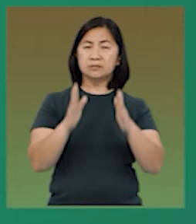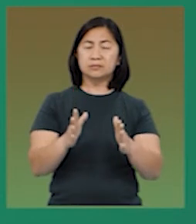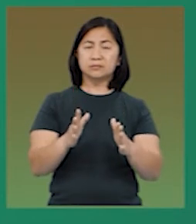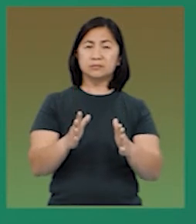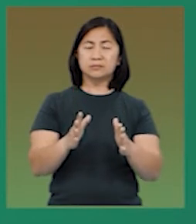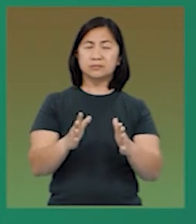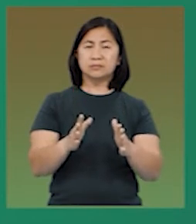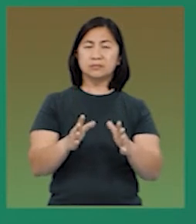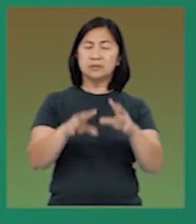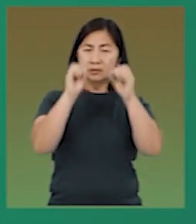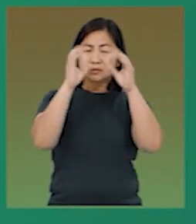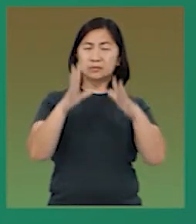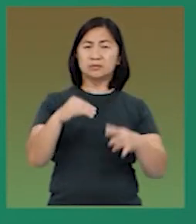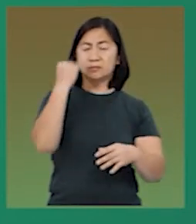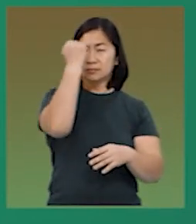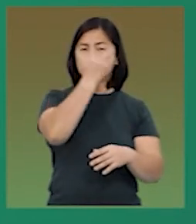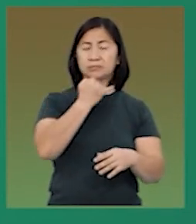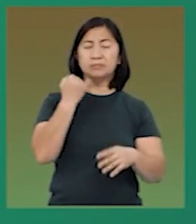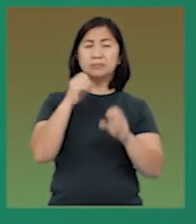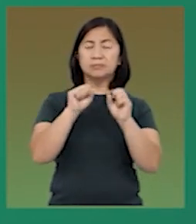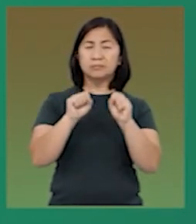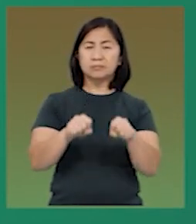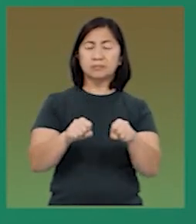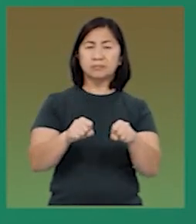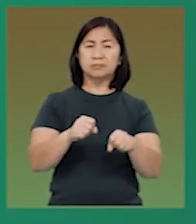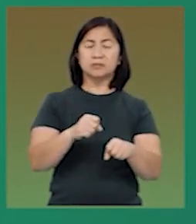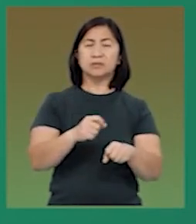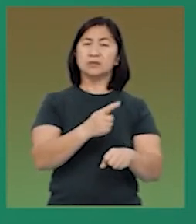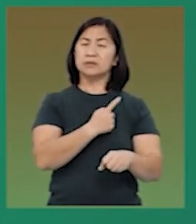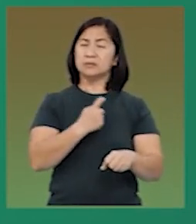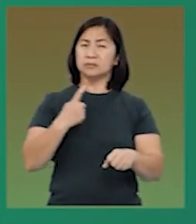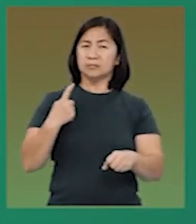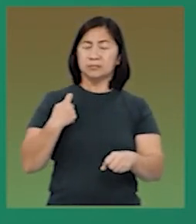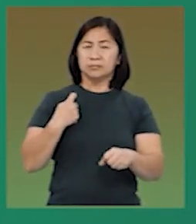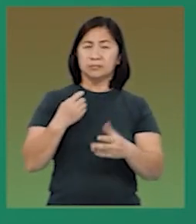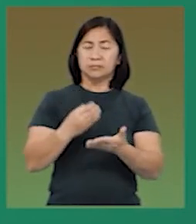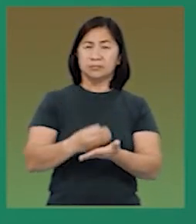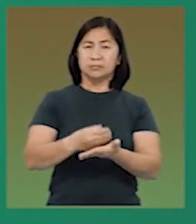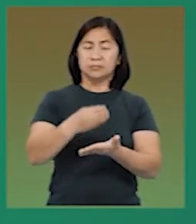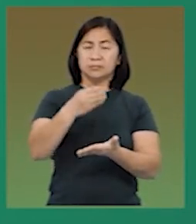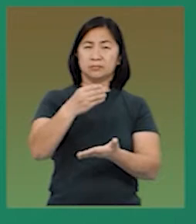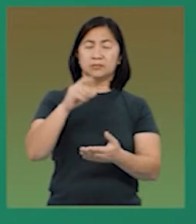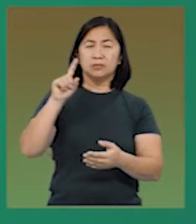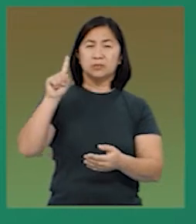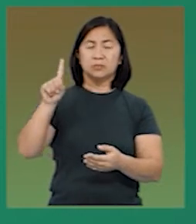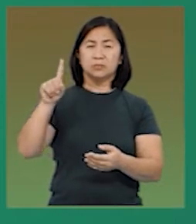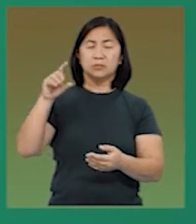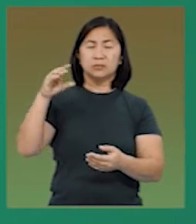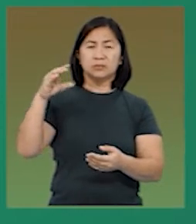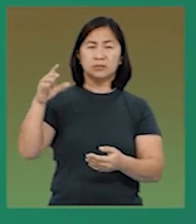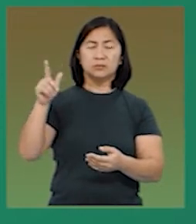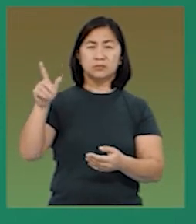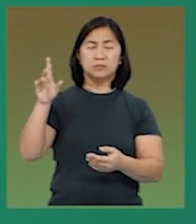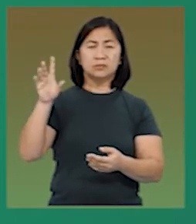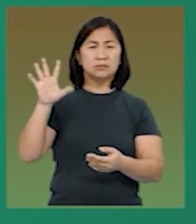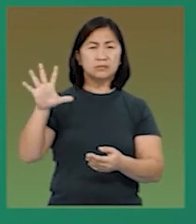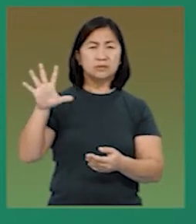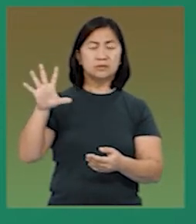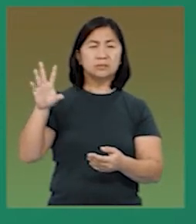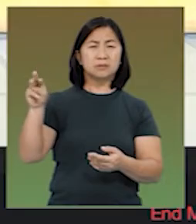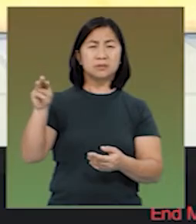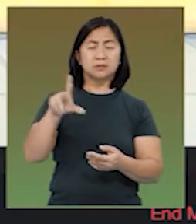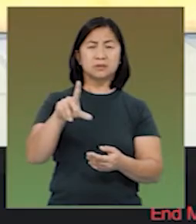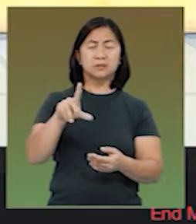Opo, Teacher. Teacher Joyce, ang capacity po ng Cologne Bottle ay 125